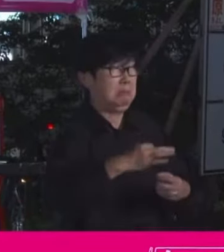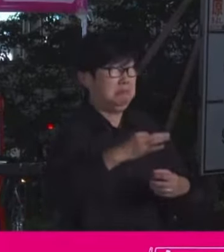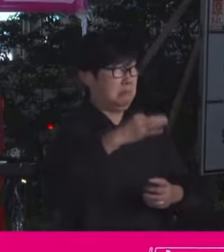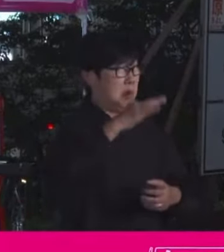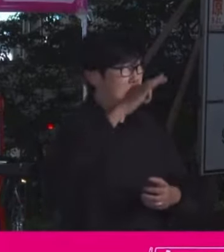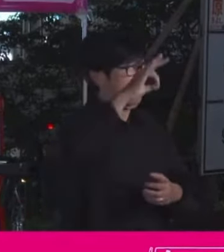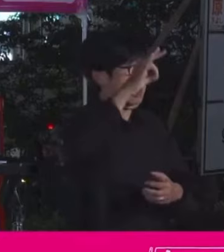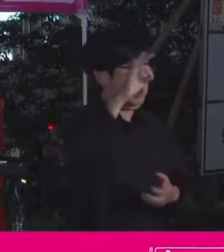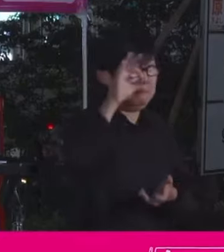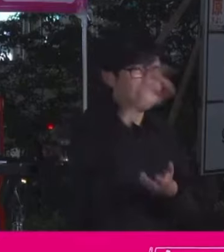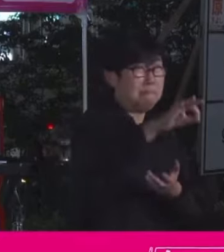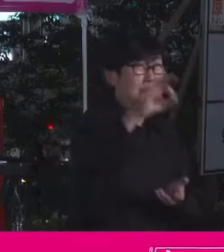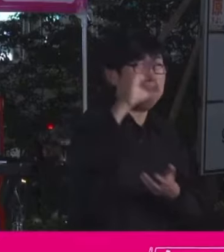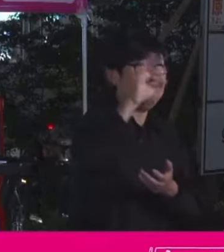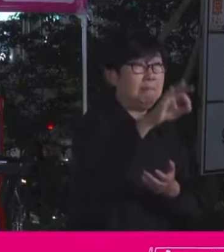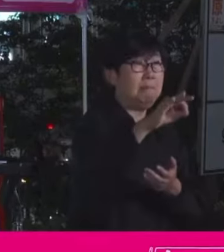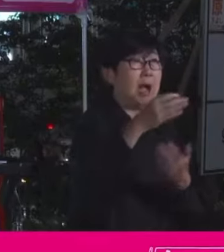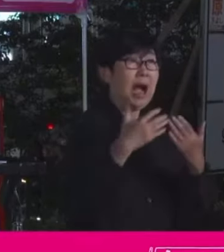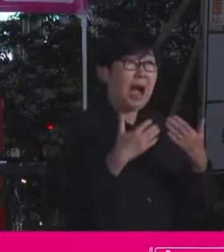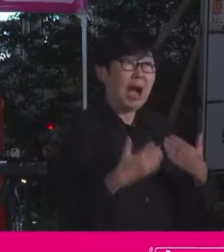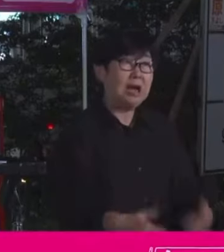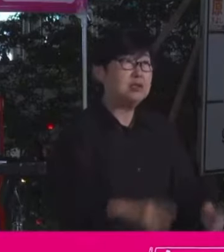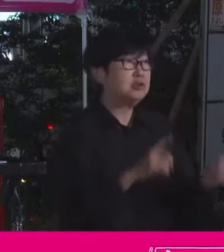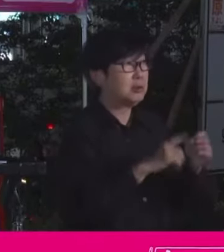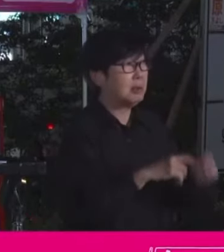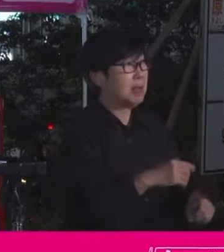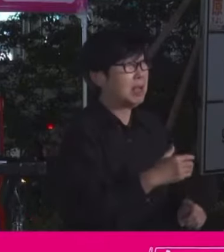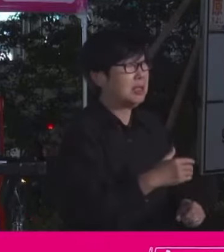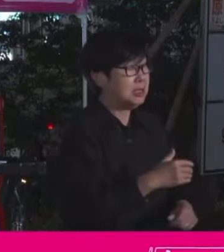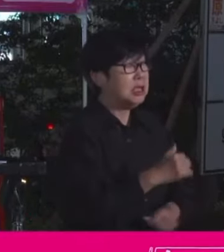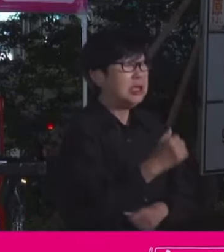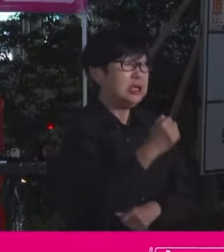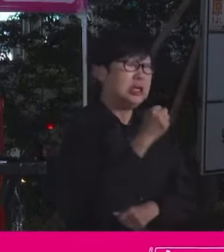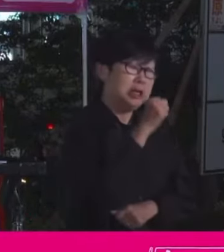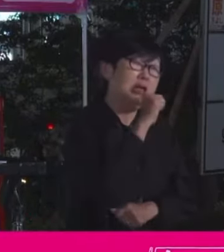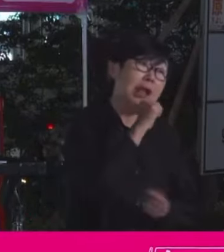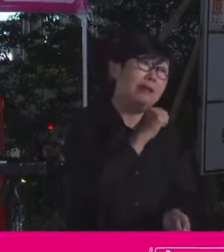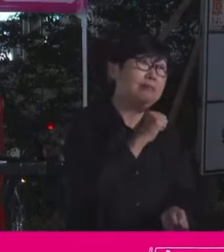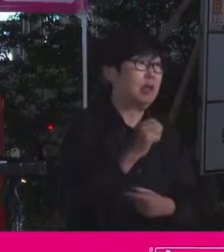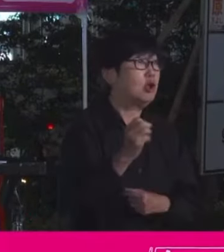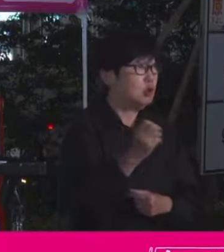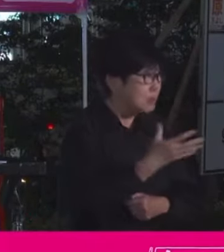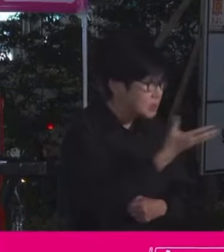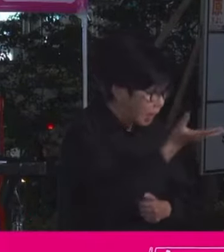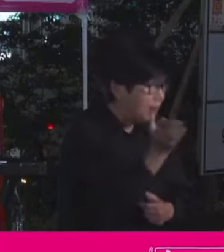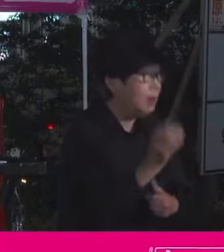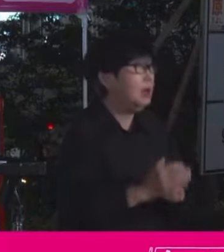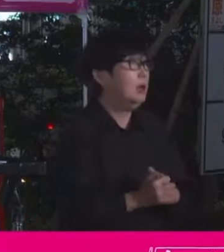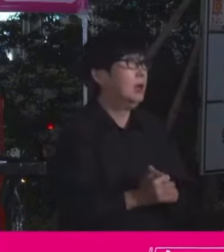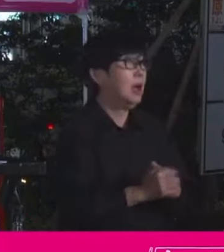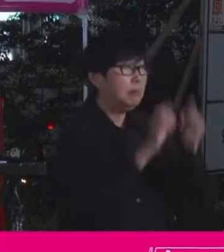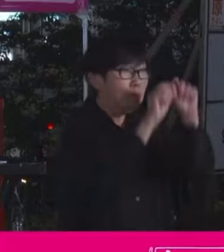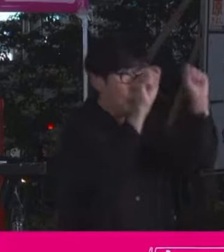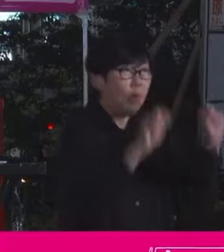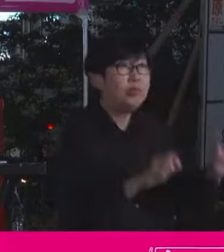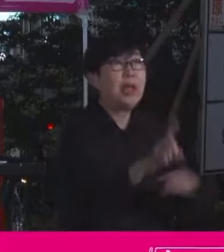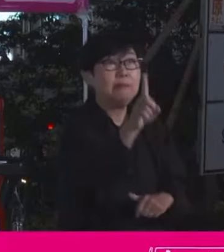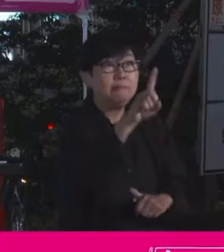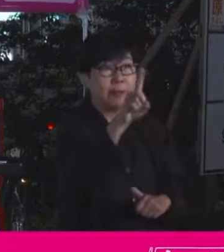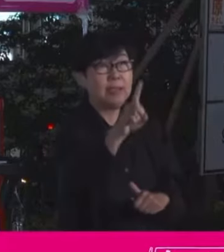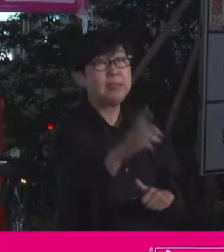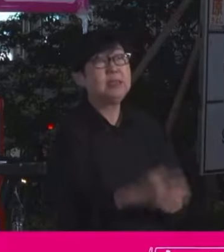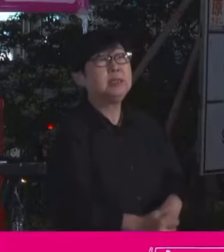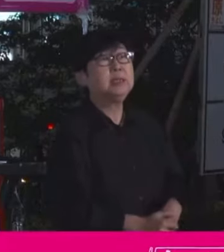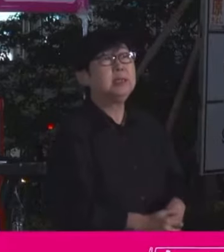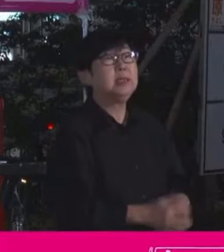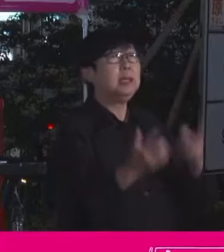つぎ込まれているけども、でも安心のためにいいねっていうので、ね、だけど問題はですね、やっぱり